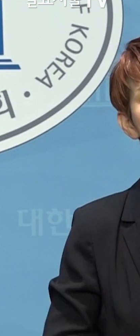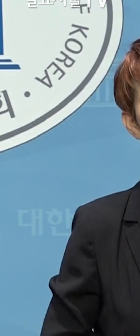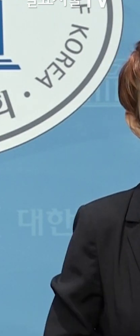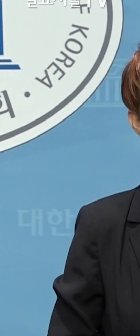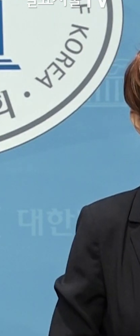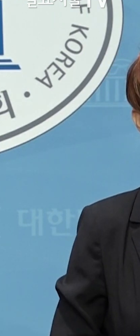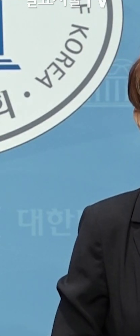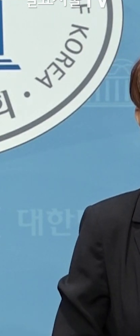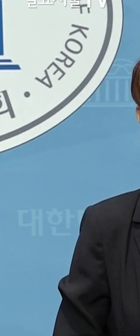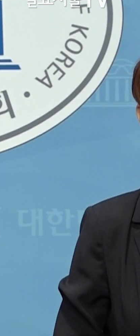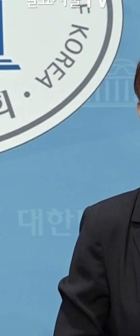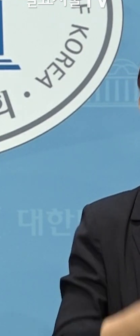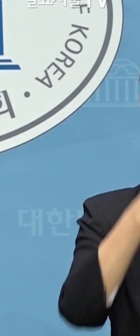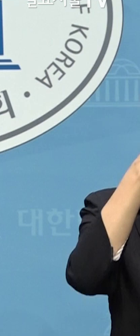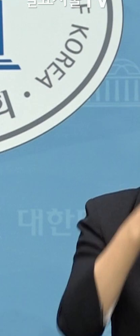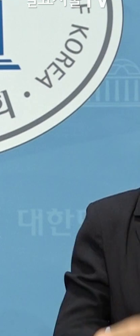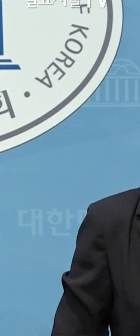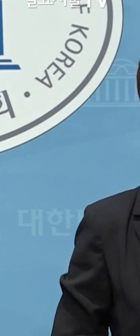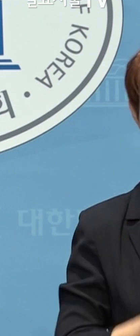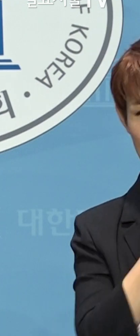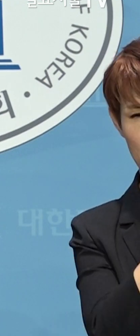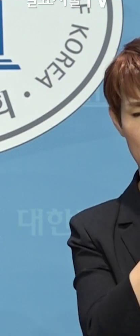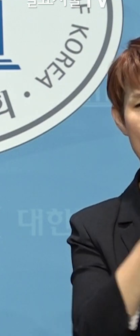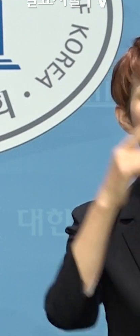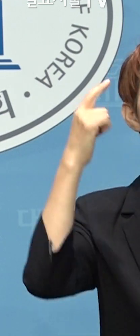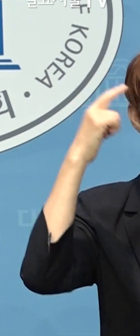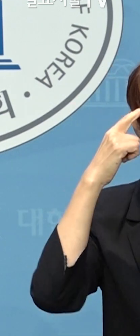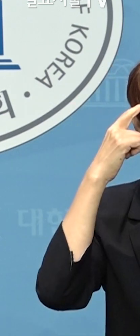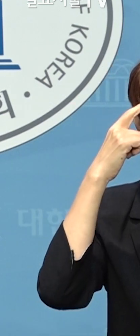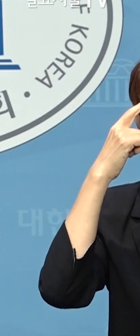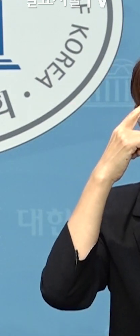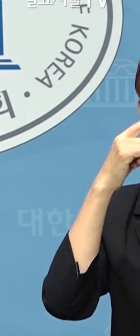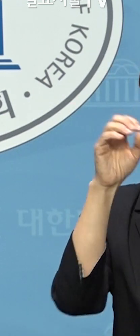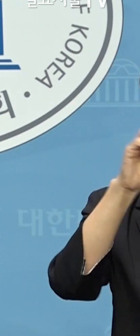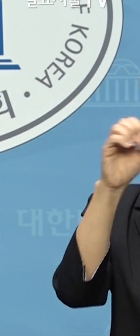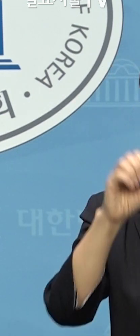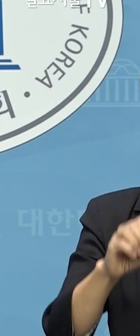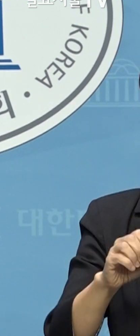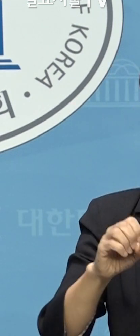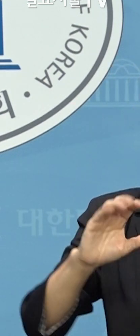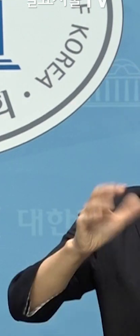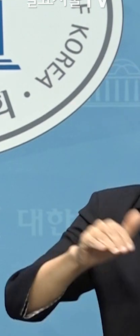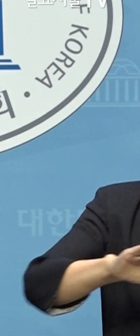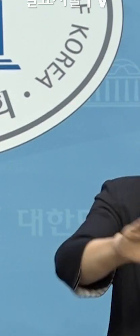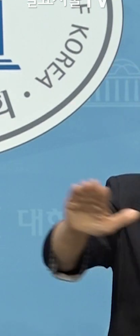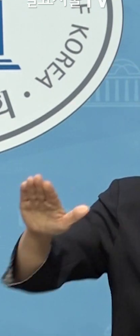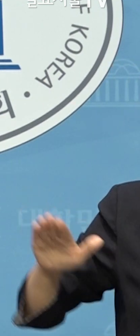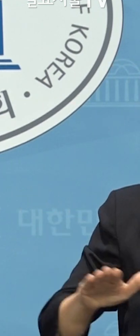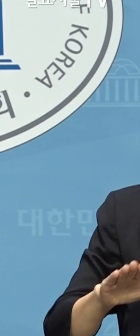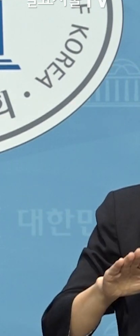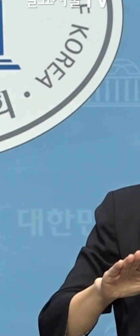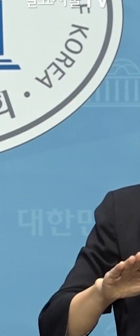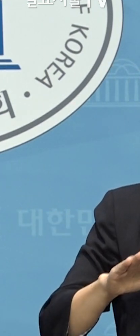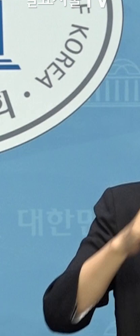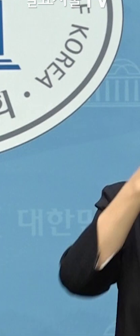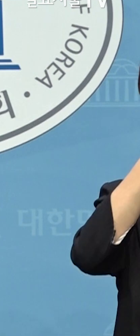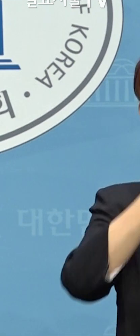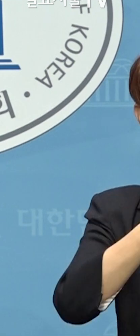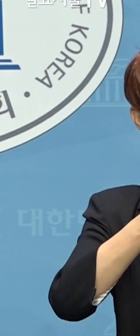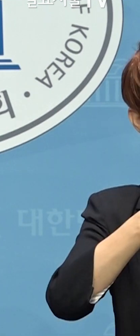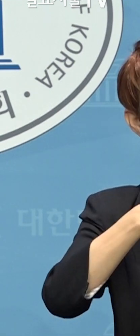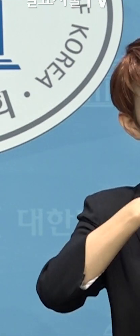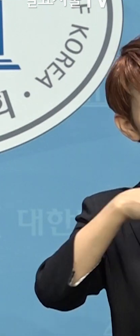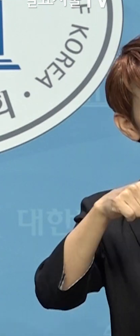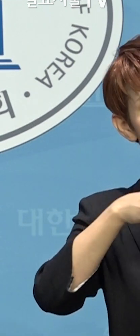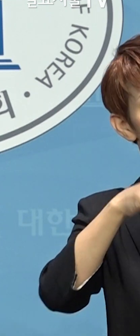유감스럽습니다 윤석 대통령은 왜 70% 가까운 국민께서 윤석 정부의 국정운영을